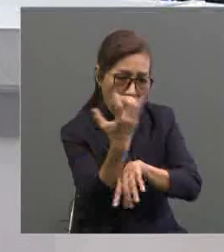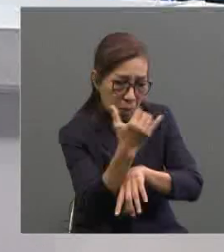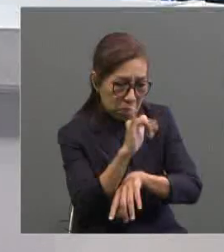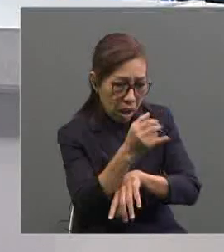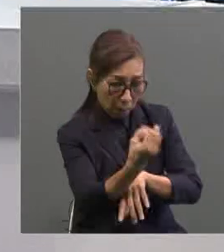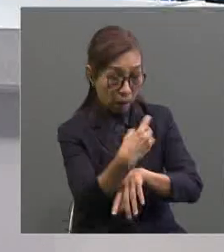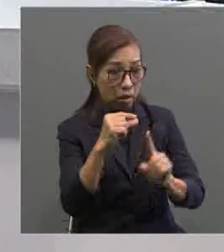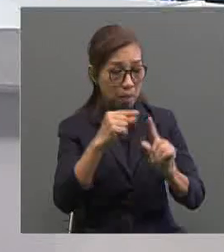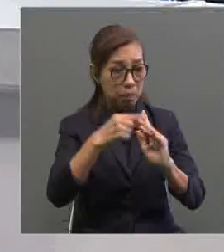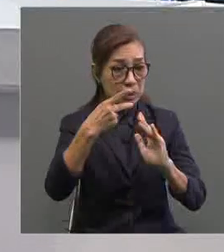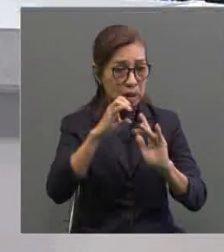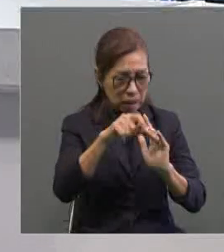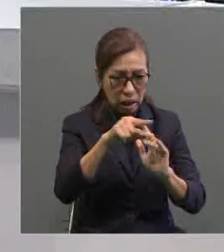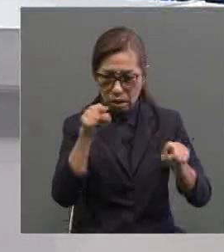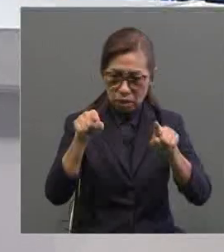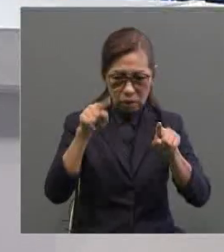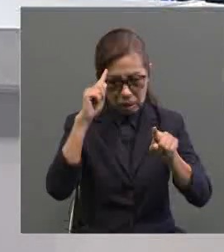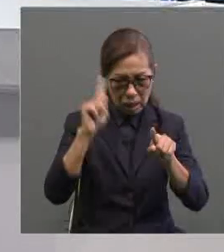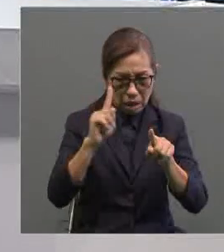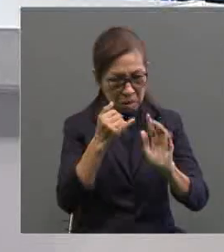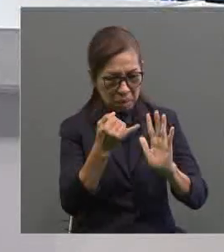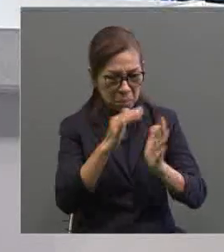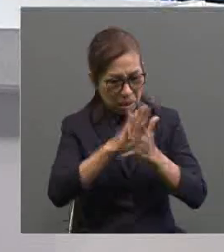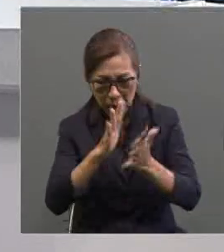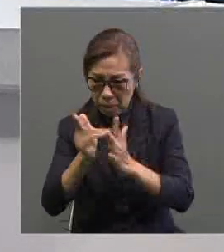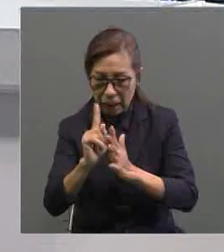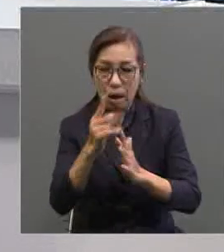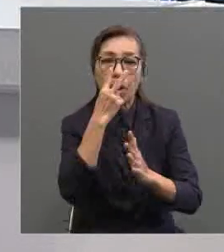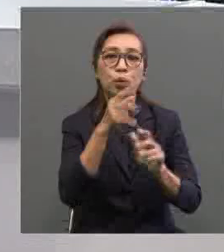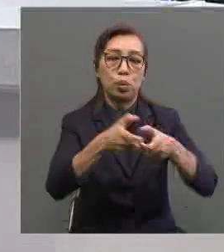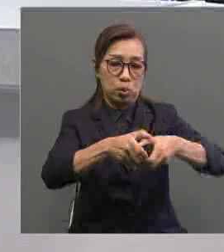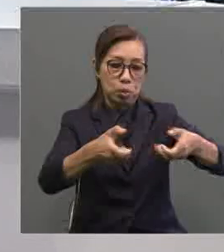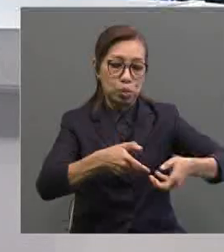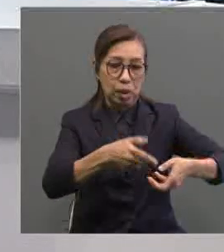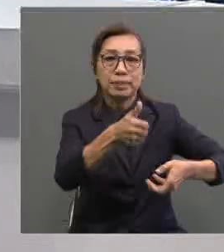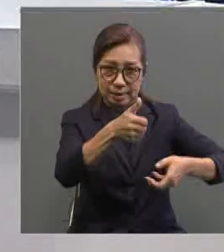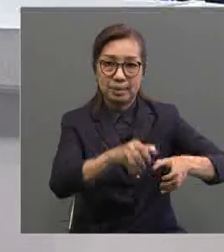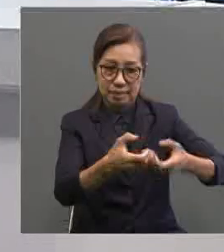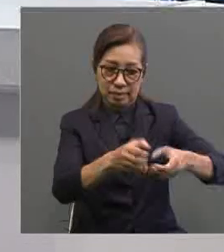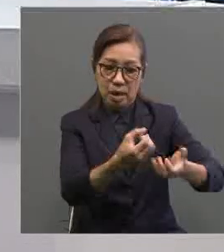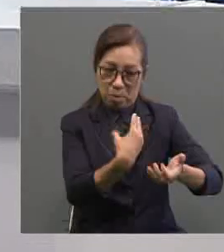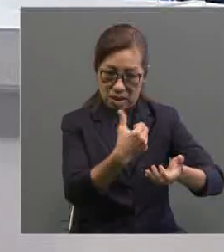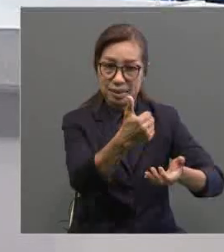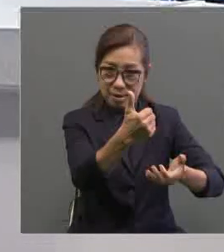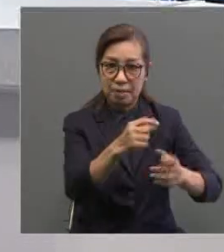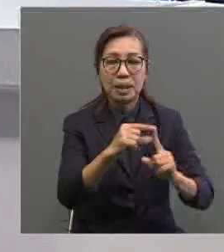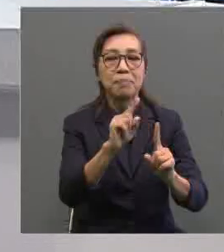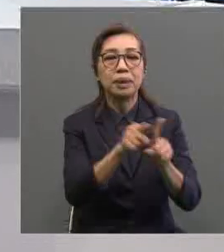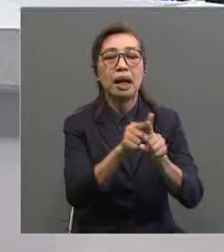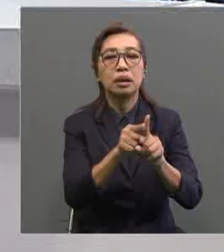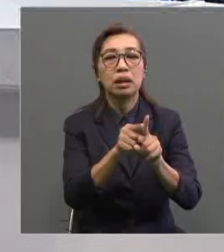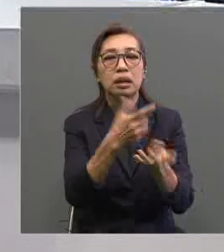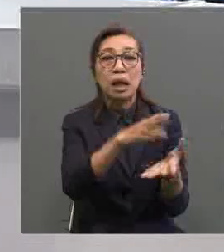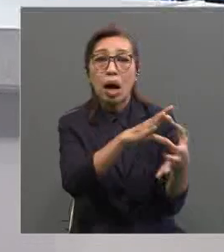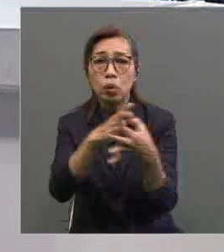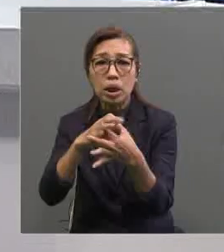ที่พูดในพจนานุกรมบรรจุไว้เลยเนี่ยนะฮะอ้าวไปดูข่าวที่กำลังจะเล่านี่แหละเกริ่นมายืดยาวเป็นเรื่องของโรงชำ